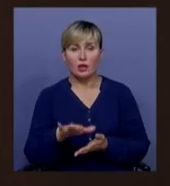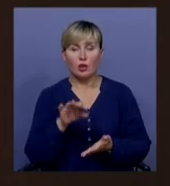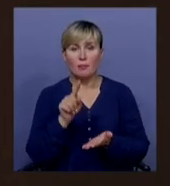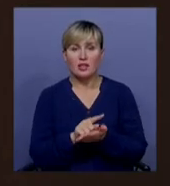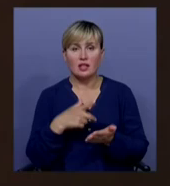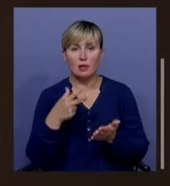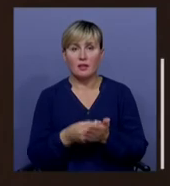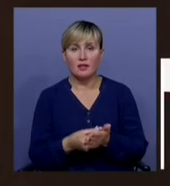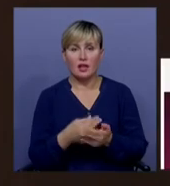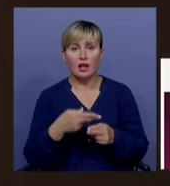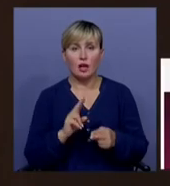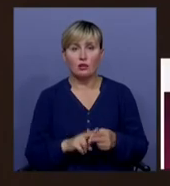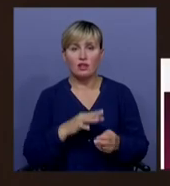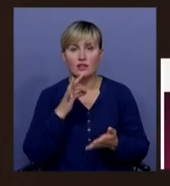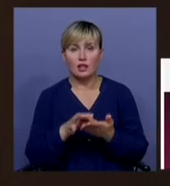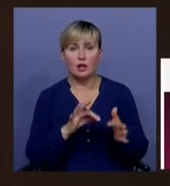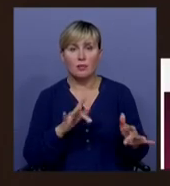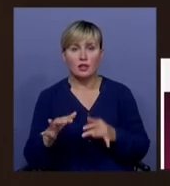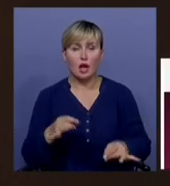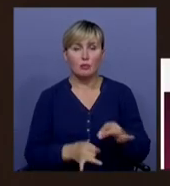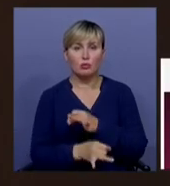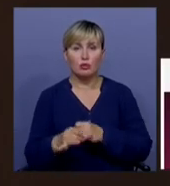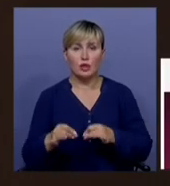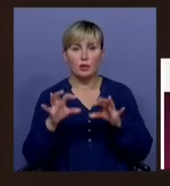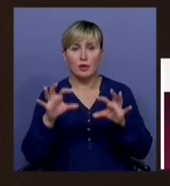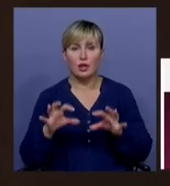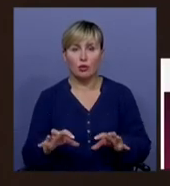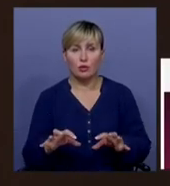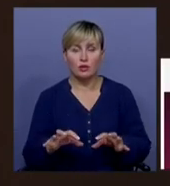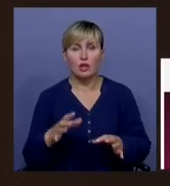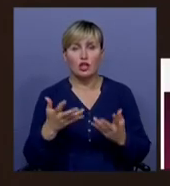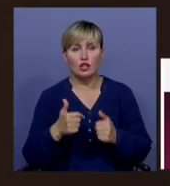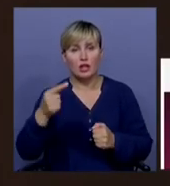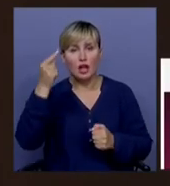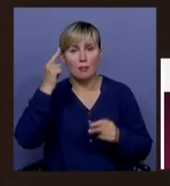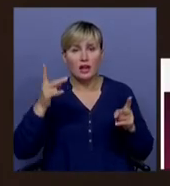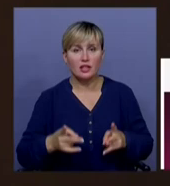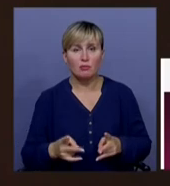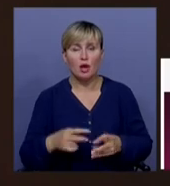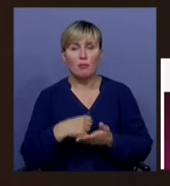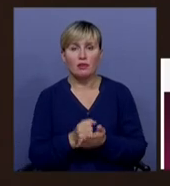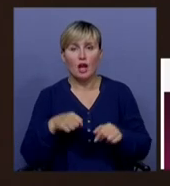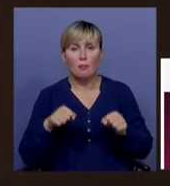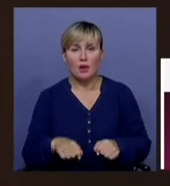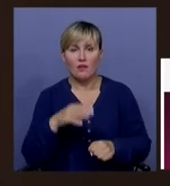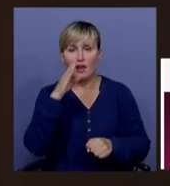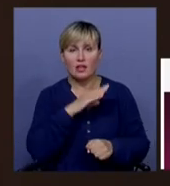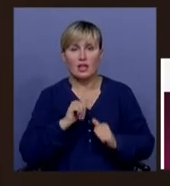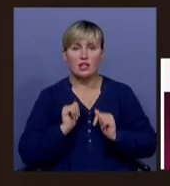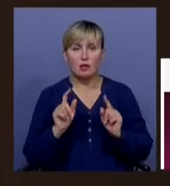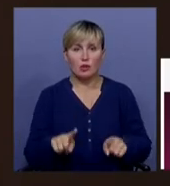обязательных прививок, которые высказывались в процессе обсуждения проекта кодекса, считаем необходимым подтвердить право родителей на самостоятельное и